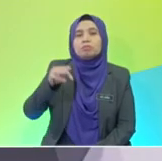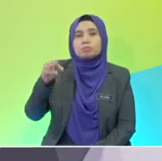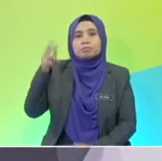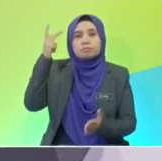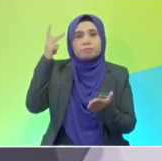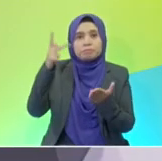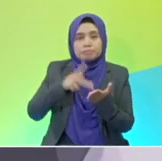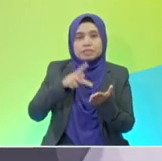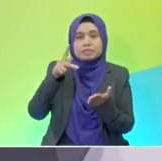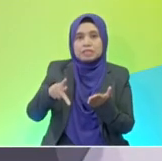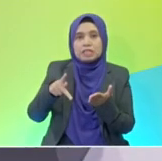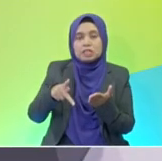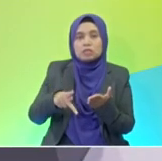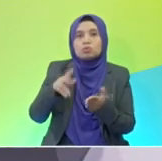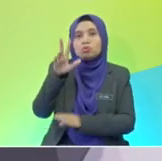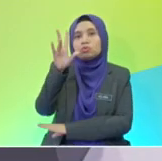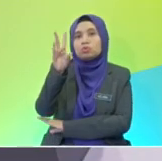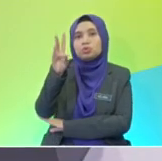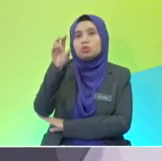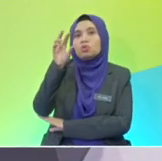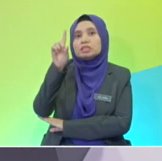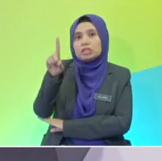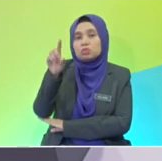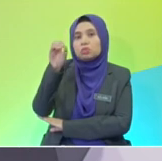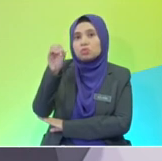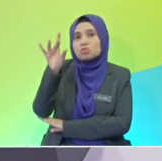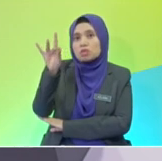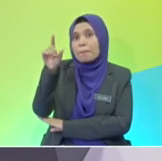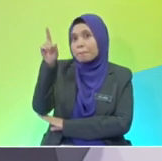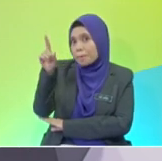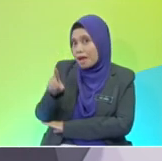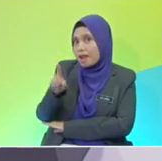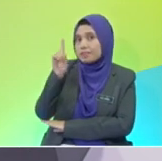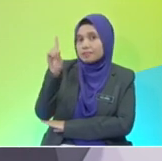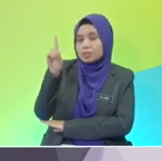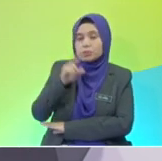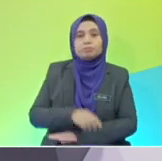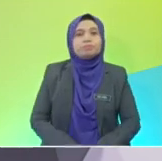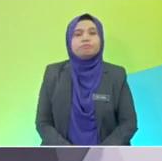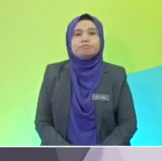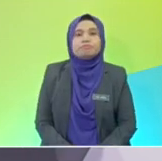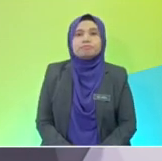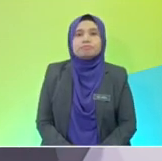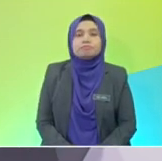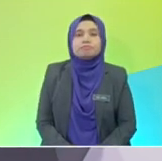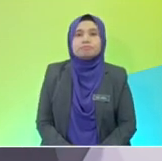dia adalah 7108 palang 1 Oke kita terus ya